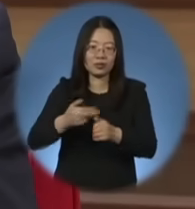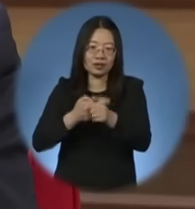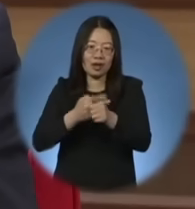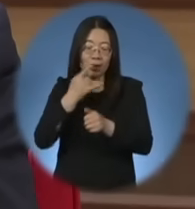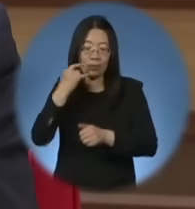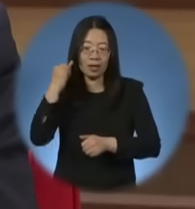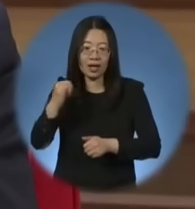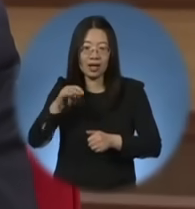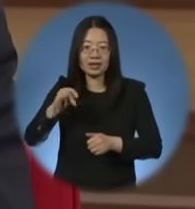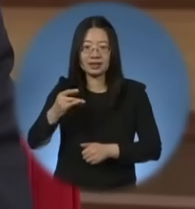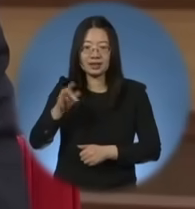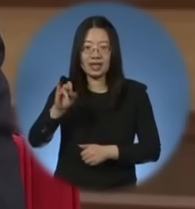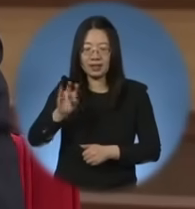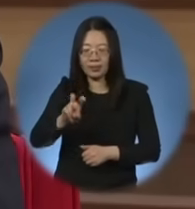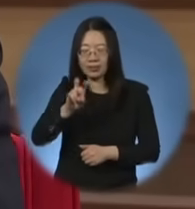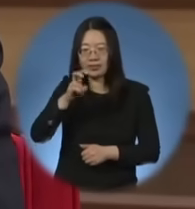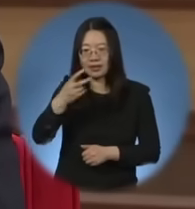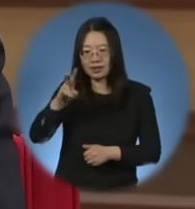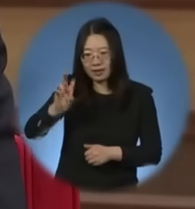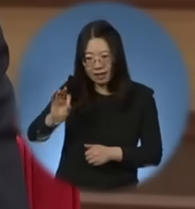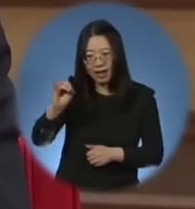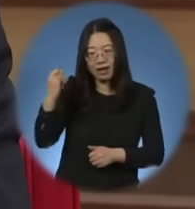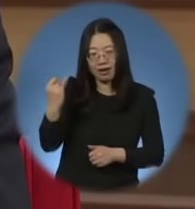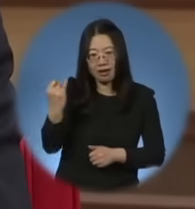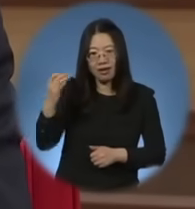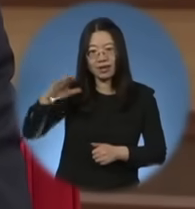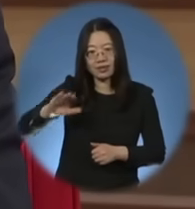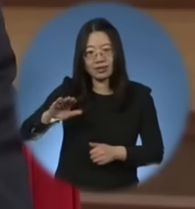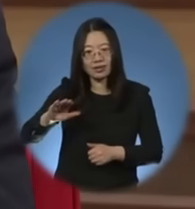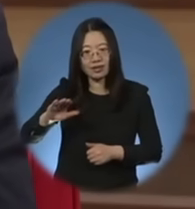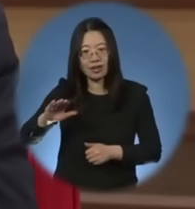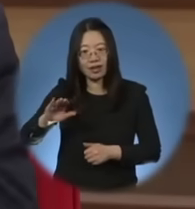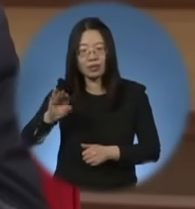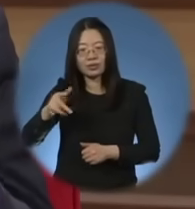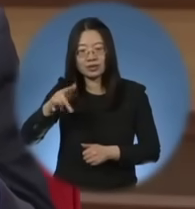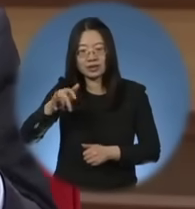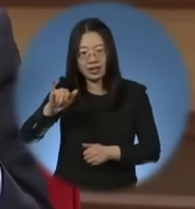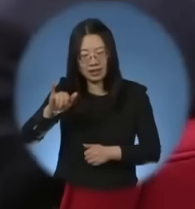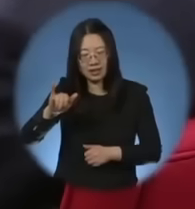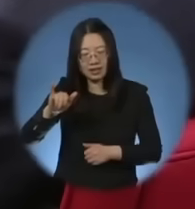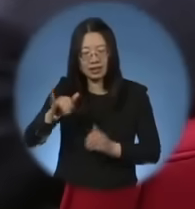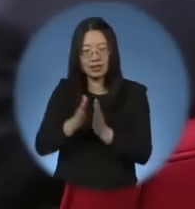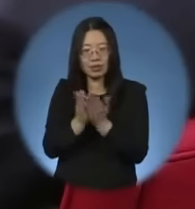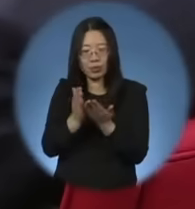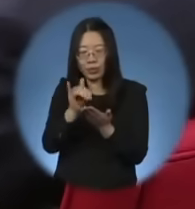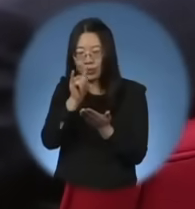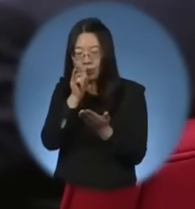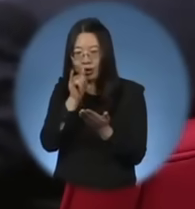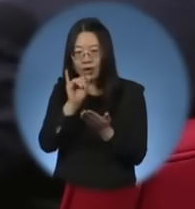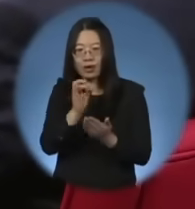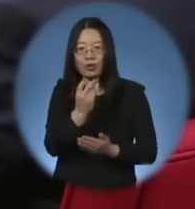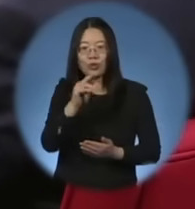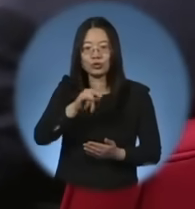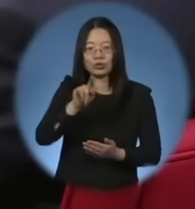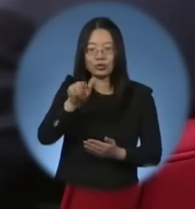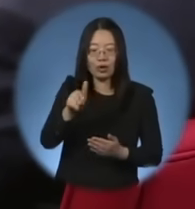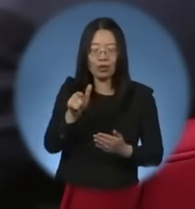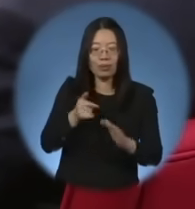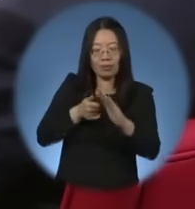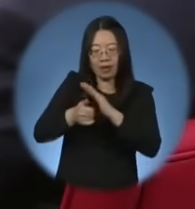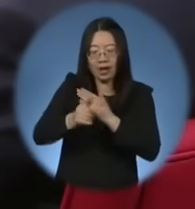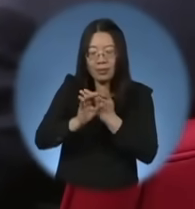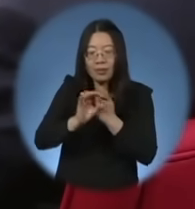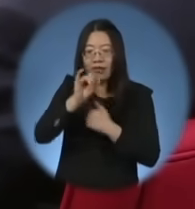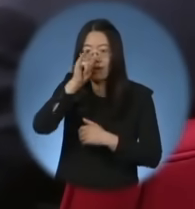선생의 오마가 신사임당 있잖아요 신사임당의 분기도 있습니다 오 가면은